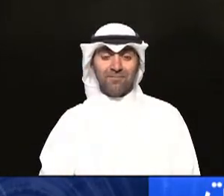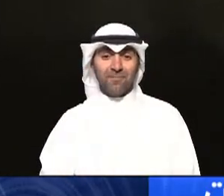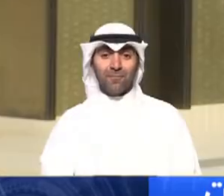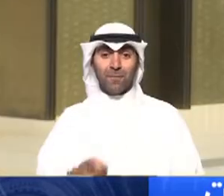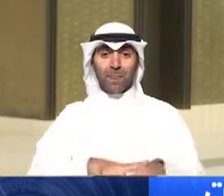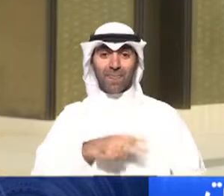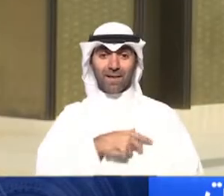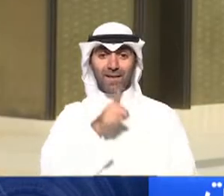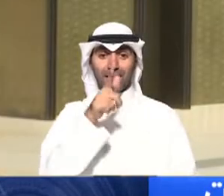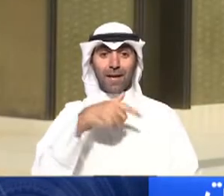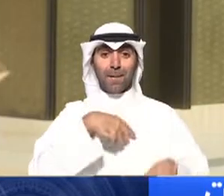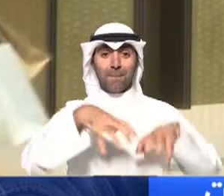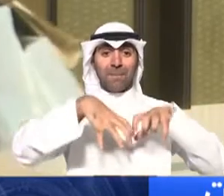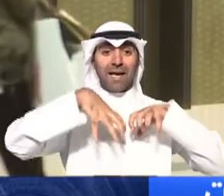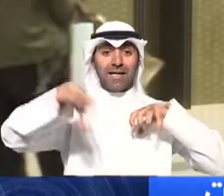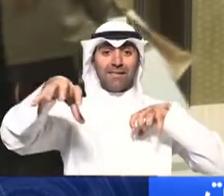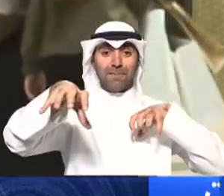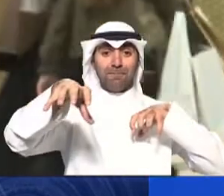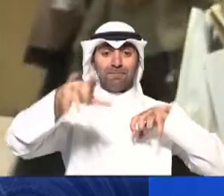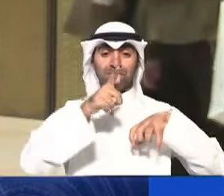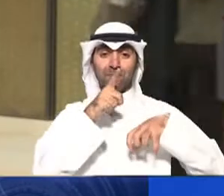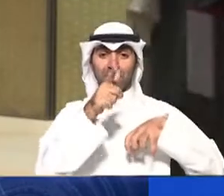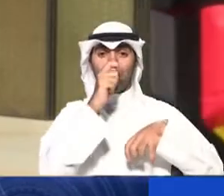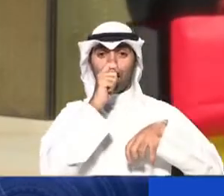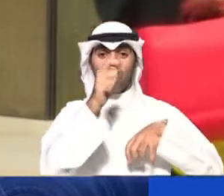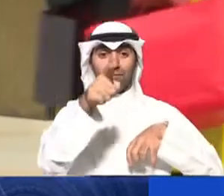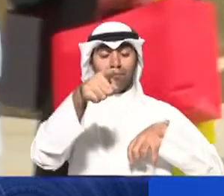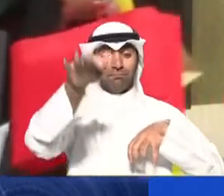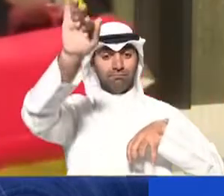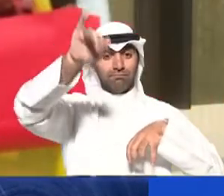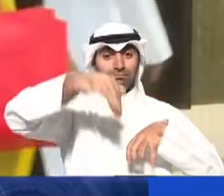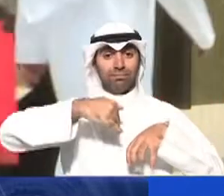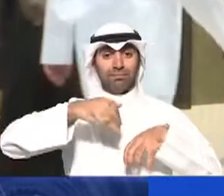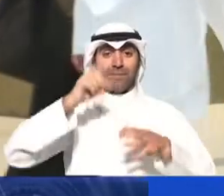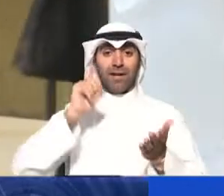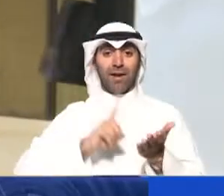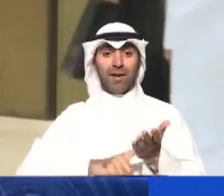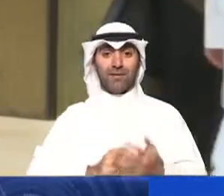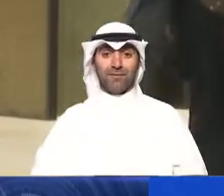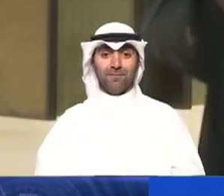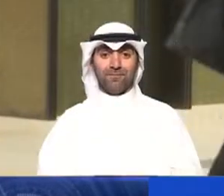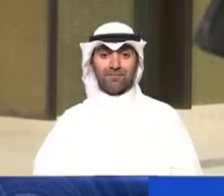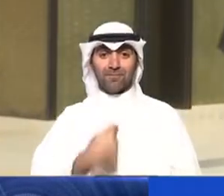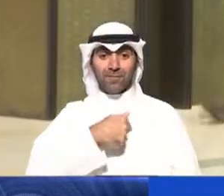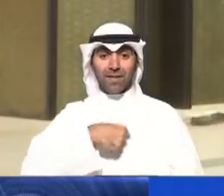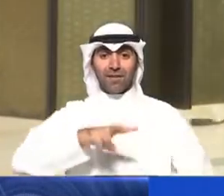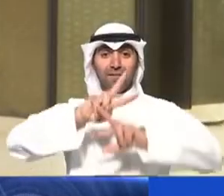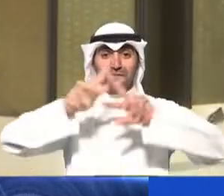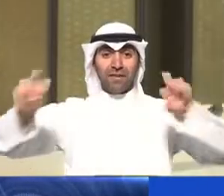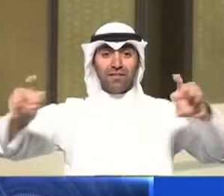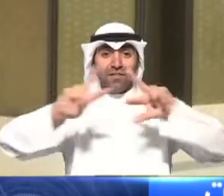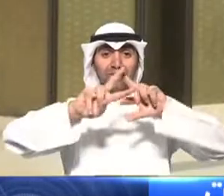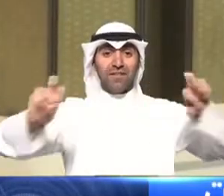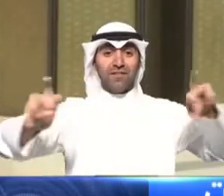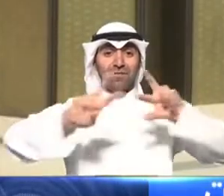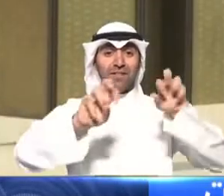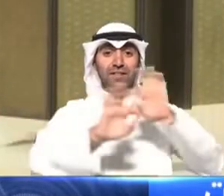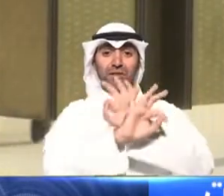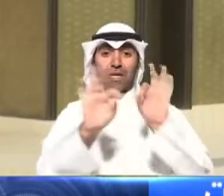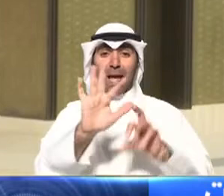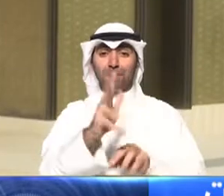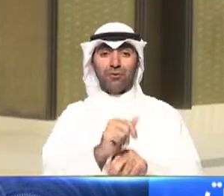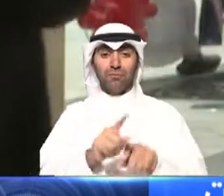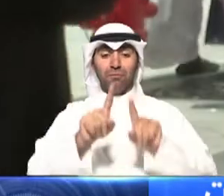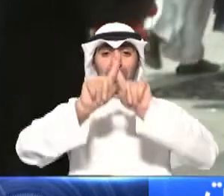المركز. حاليا نفتش على العروضات، على التنزيلات، على المطاعم، على الأغذية، على كل شيء يعني، والحين السوق الحمد